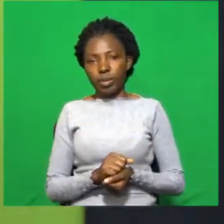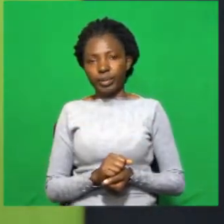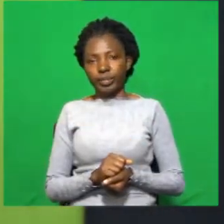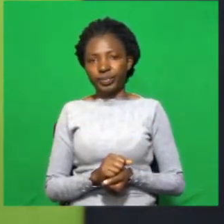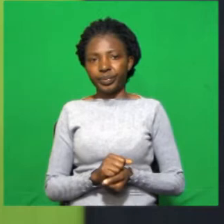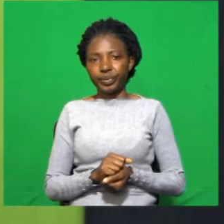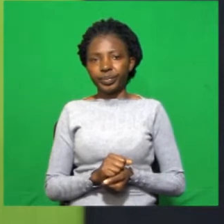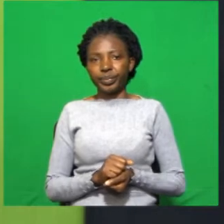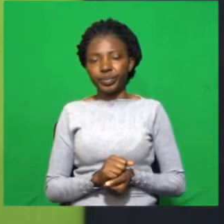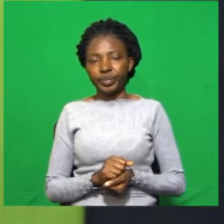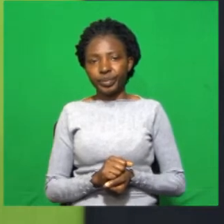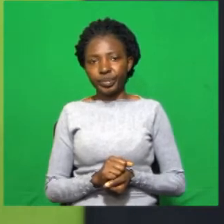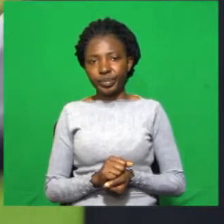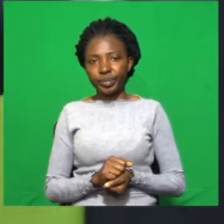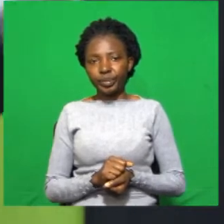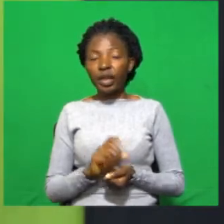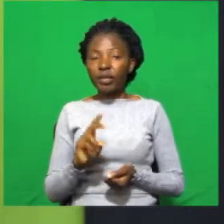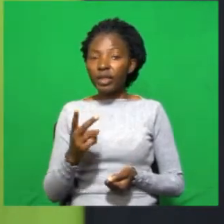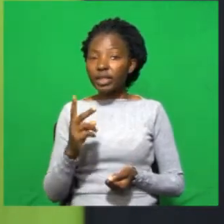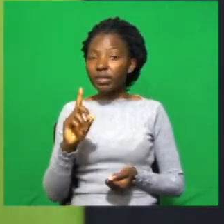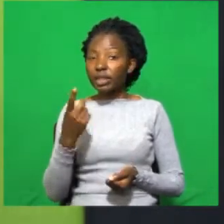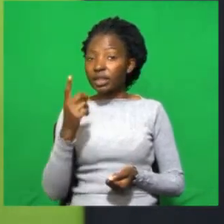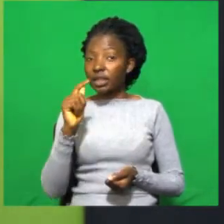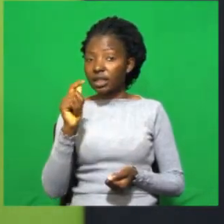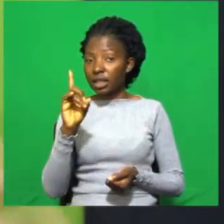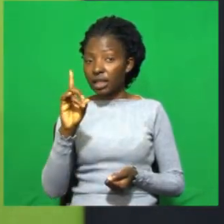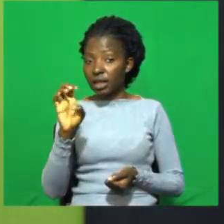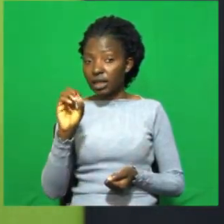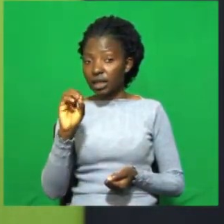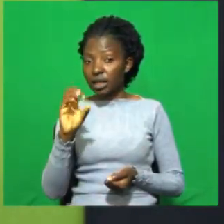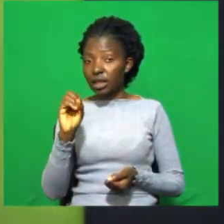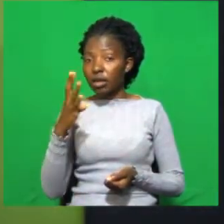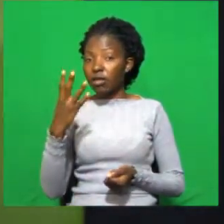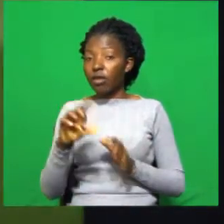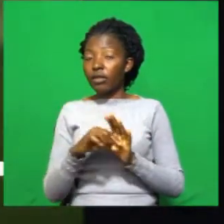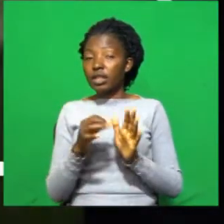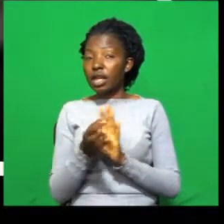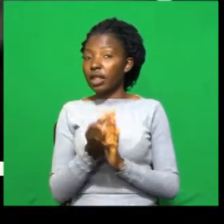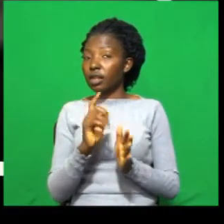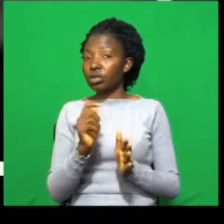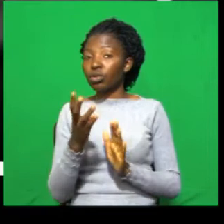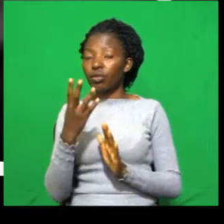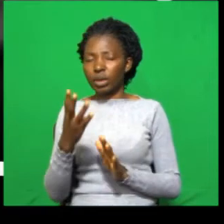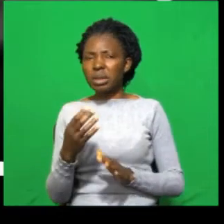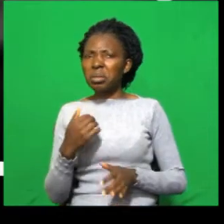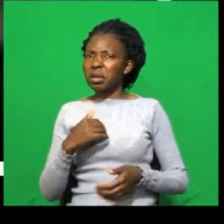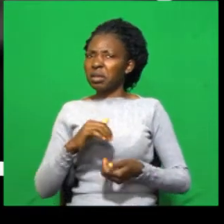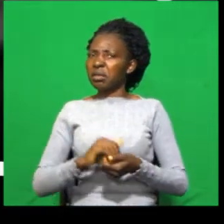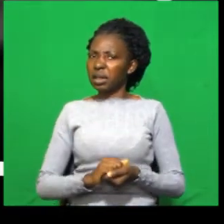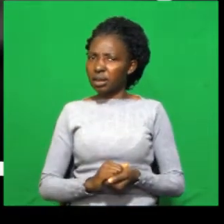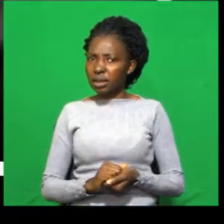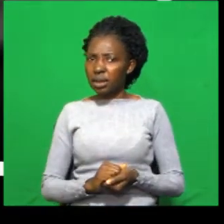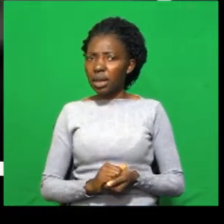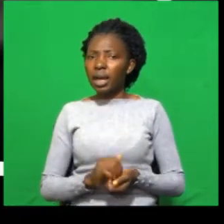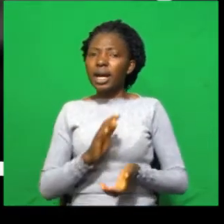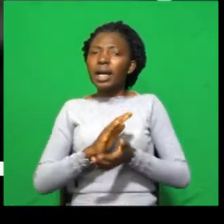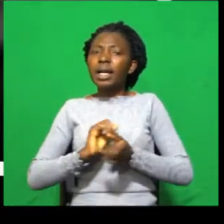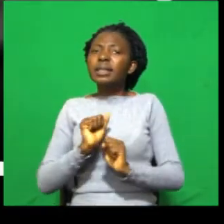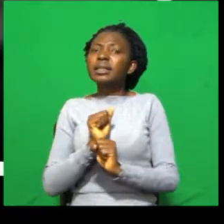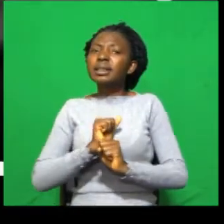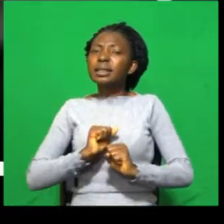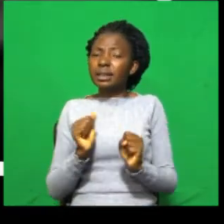Ndo tikuenda step by step. 1 Thessalonians 4 verse 13 to 14. Zvino hama dzangu, hatidi kuti